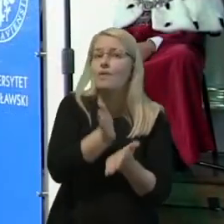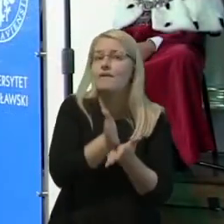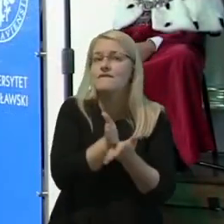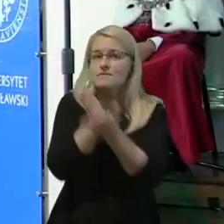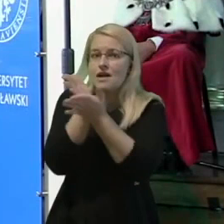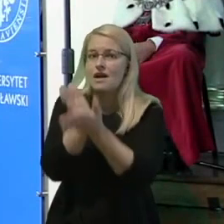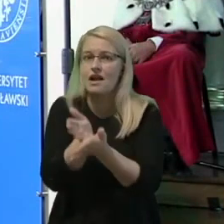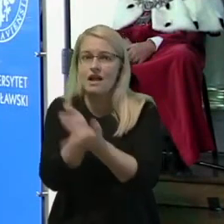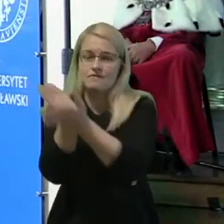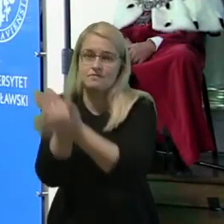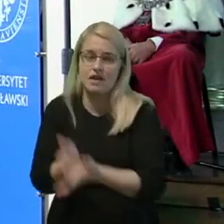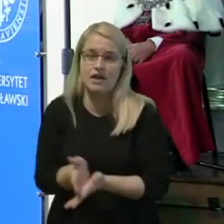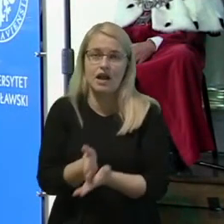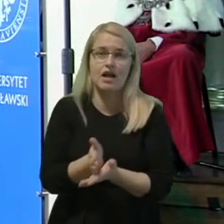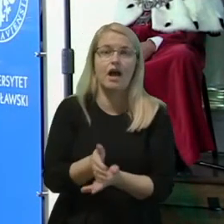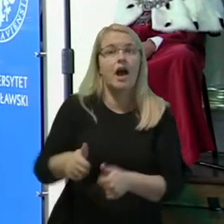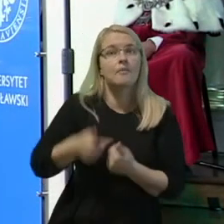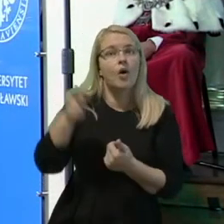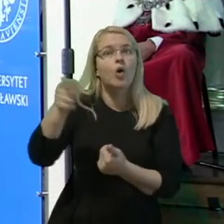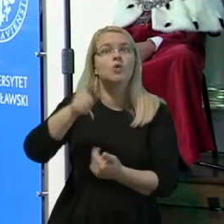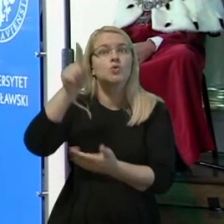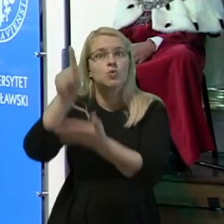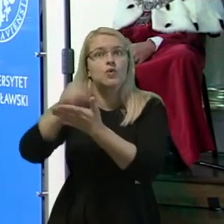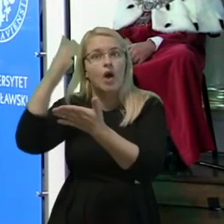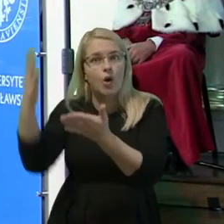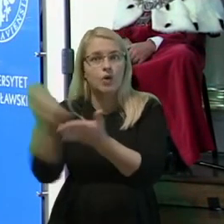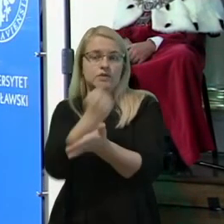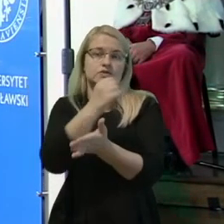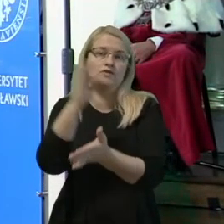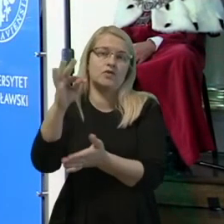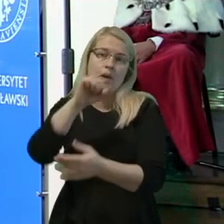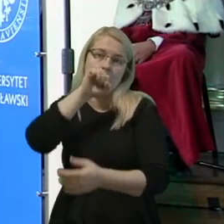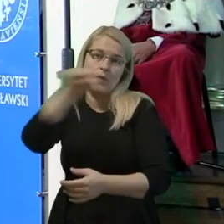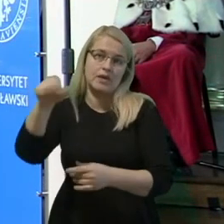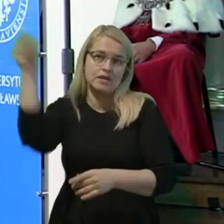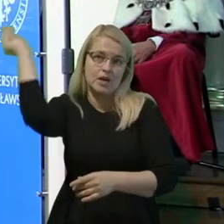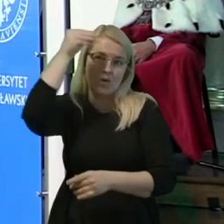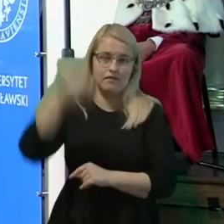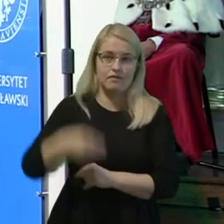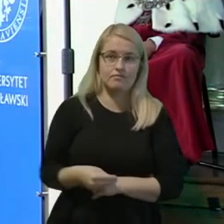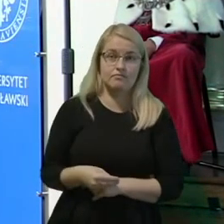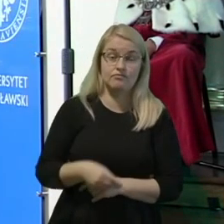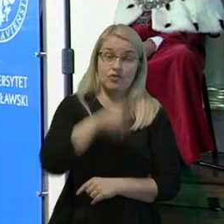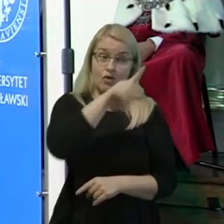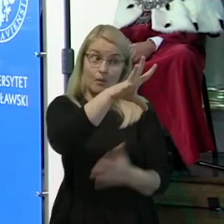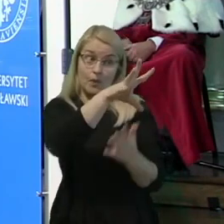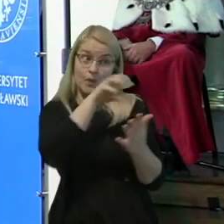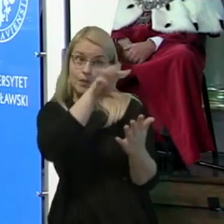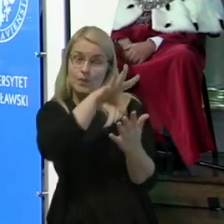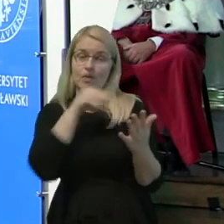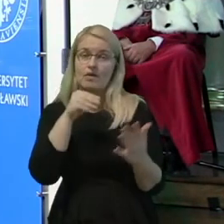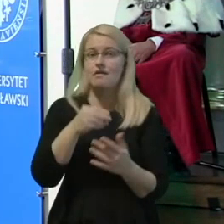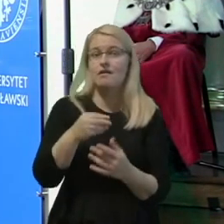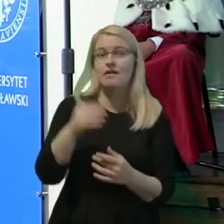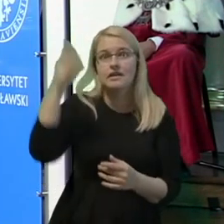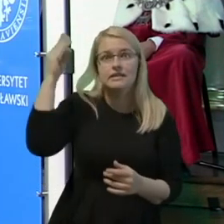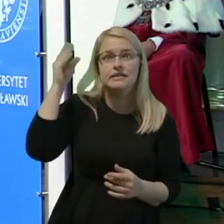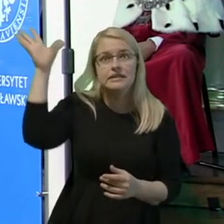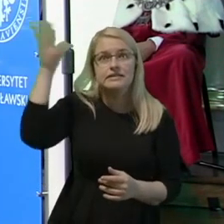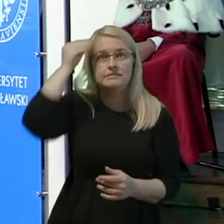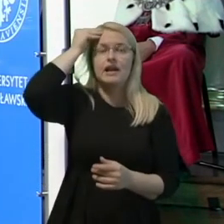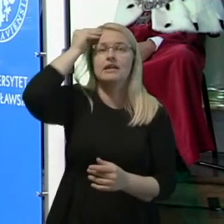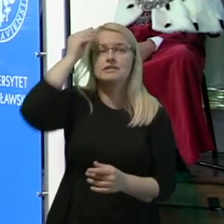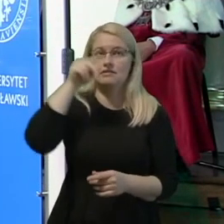ich naukowych pasji. To od was, drogie grono profesorskie, młodzi czerpią inspirację. Wasze wsparcie